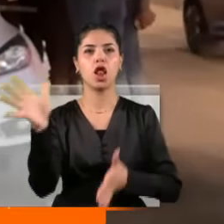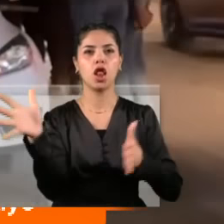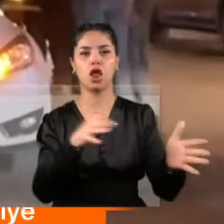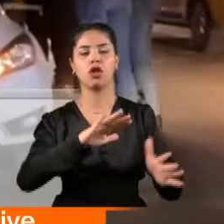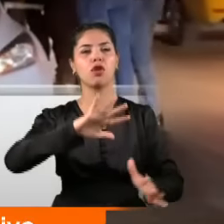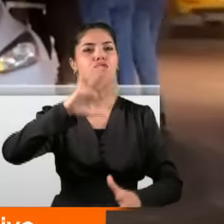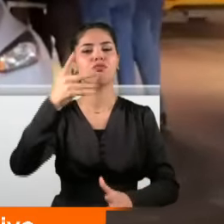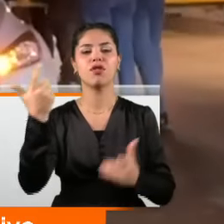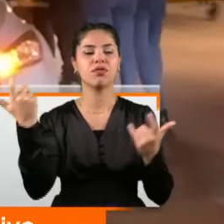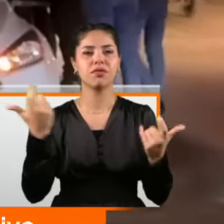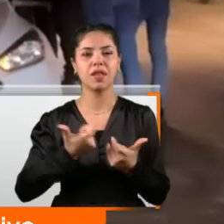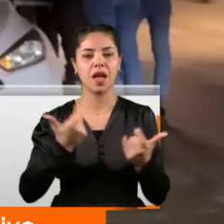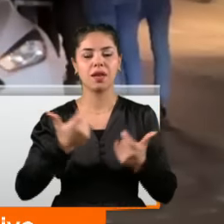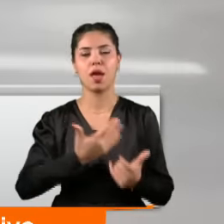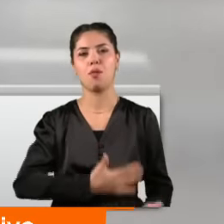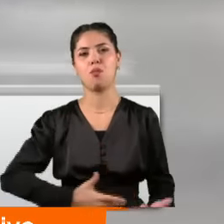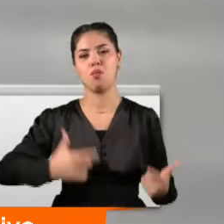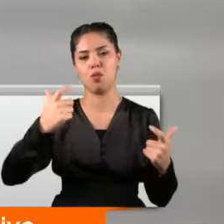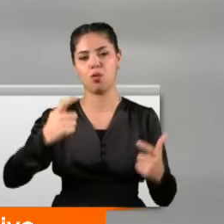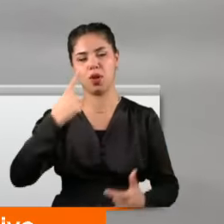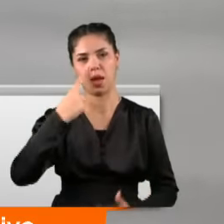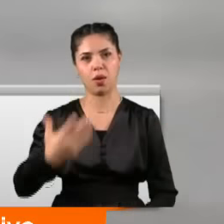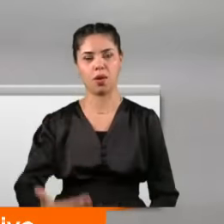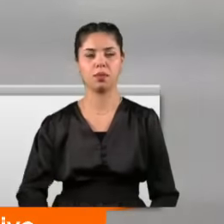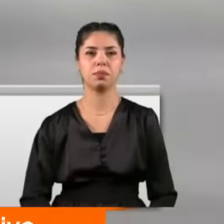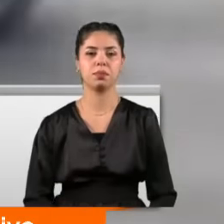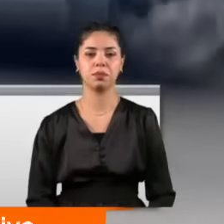olduğu adreslerden biri de Bursa'ydı.